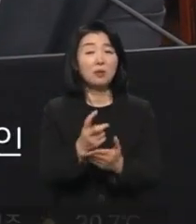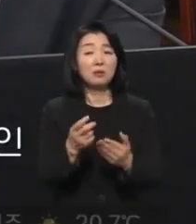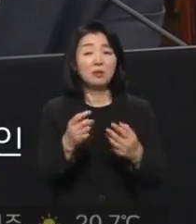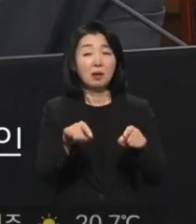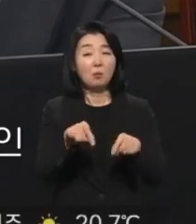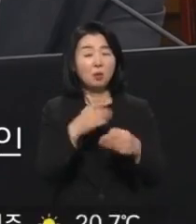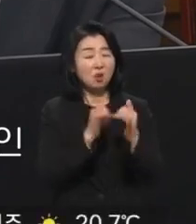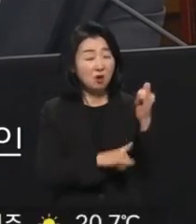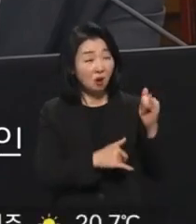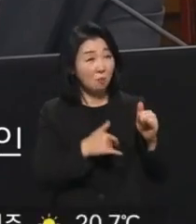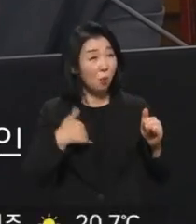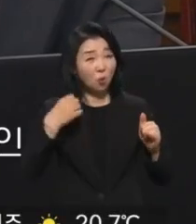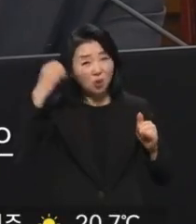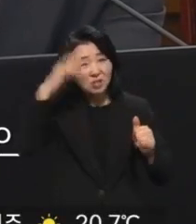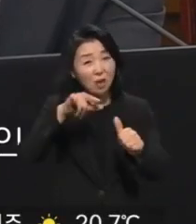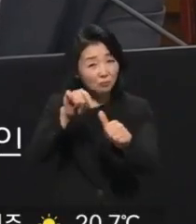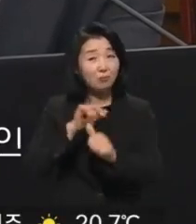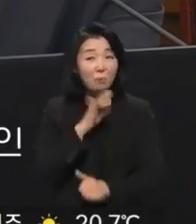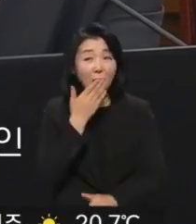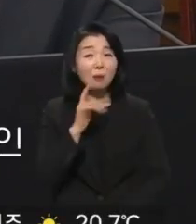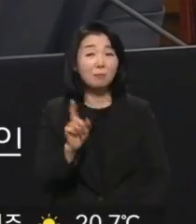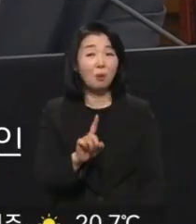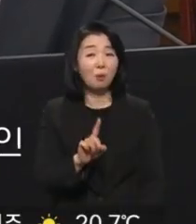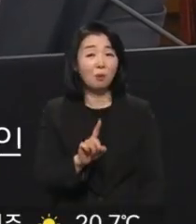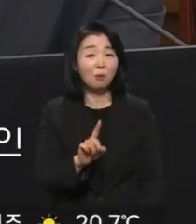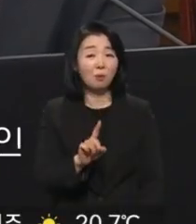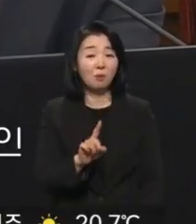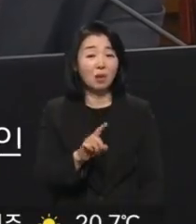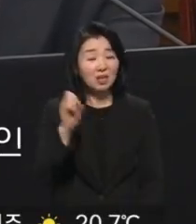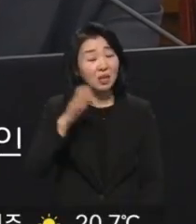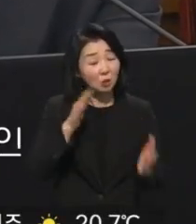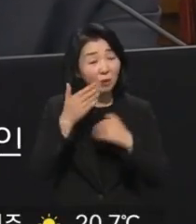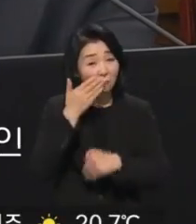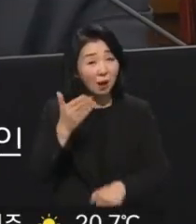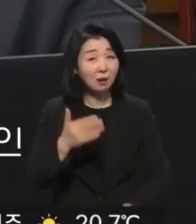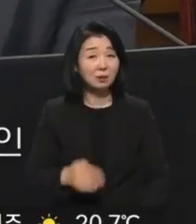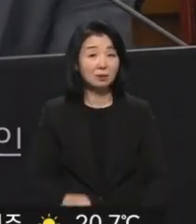본인이 법조인 대검에서 나오면 자. 그 정력을 모르고 그냥 넘어갈 수 있습니까?